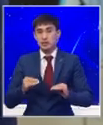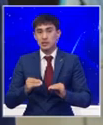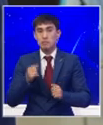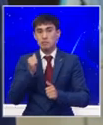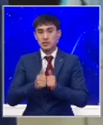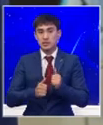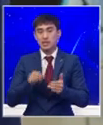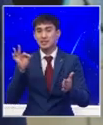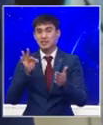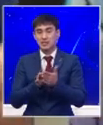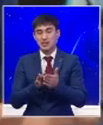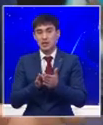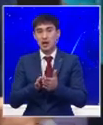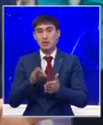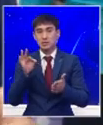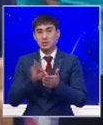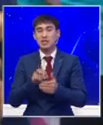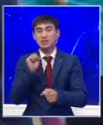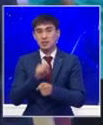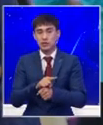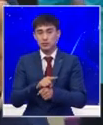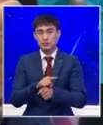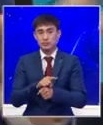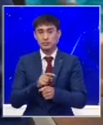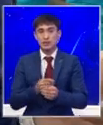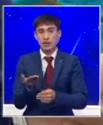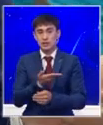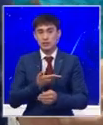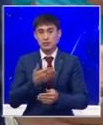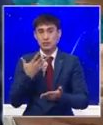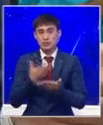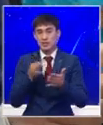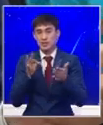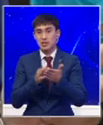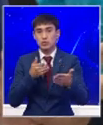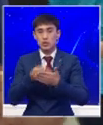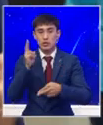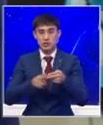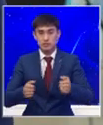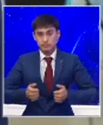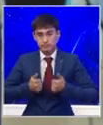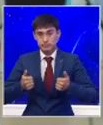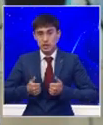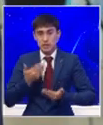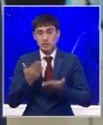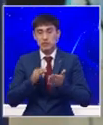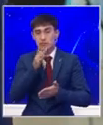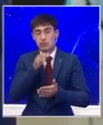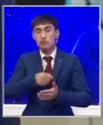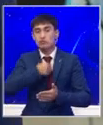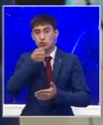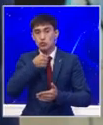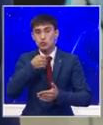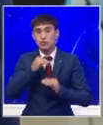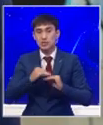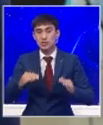поставили себе цель они поставили себе задачу и они идут по своей цели до конца если в этот период взрослые